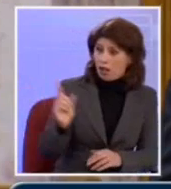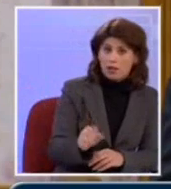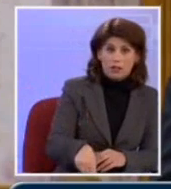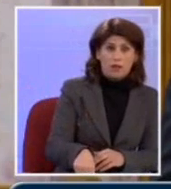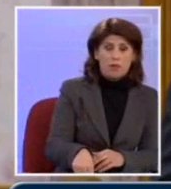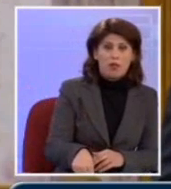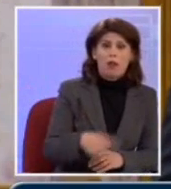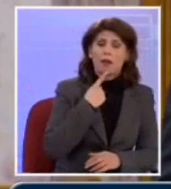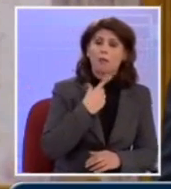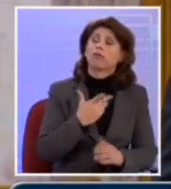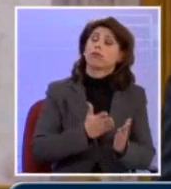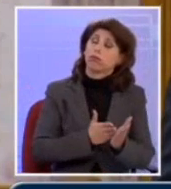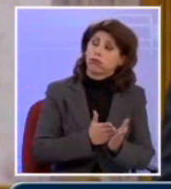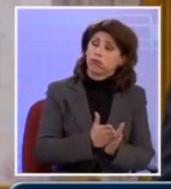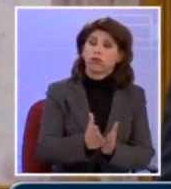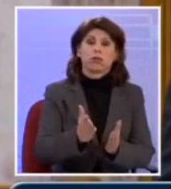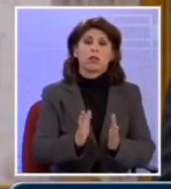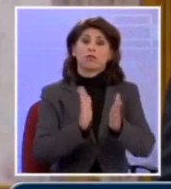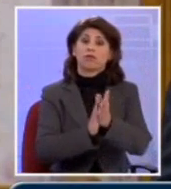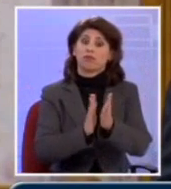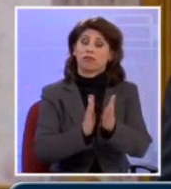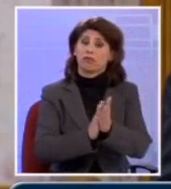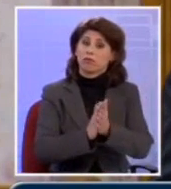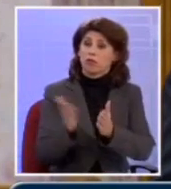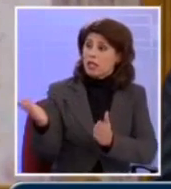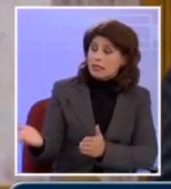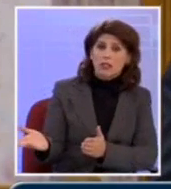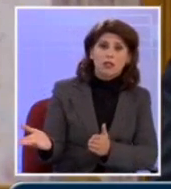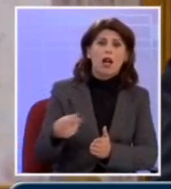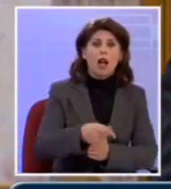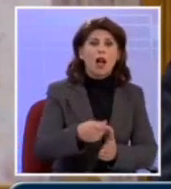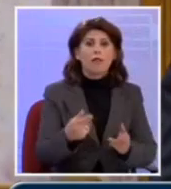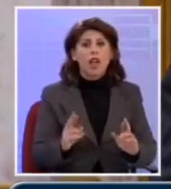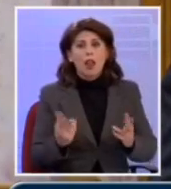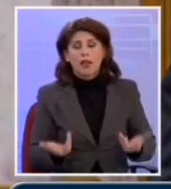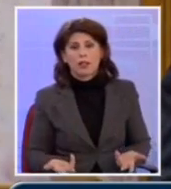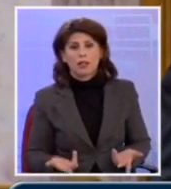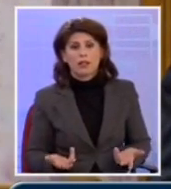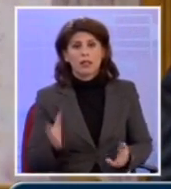εδώ να δικαιώσετε, να επιχαίρετε, να χειροκροτήσετε αυτές τις ενέργειες.